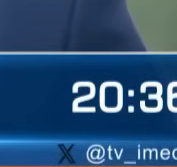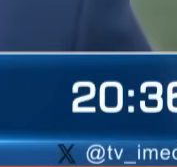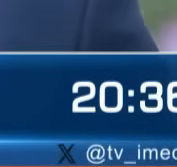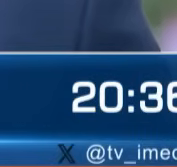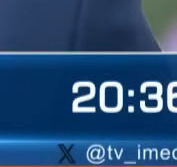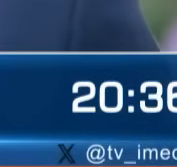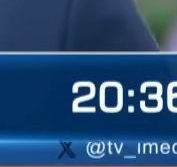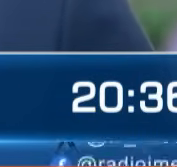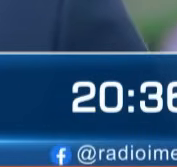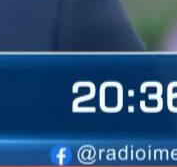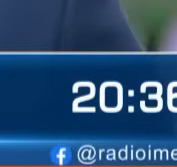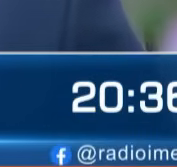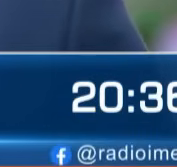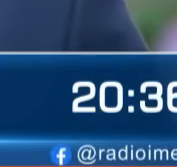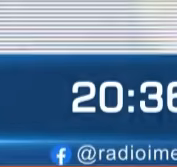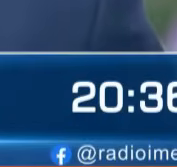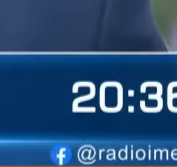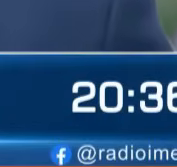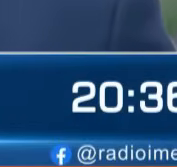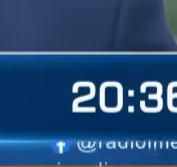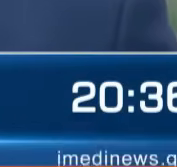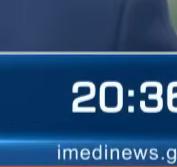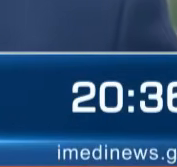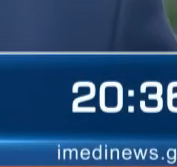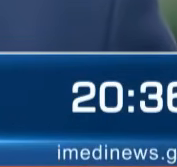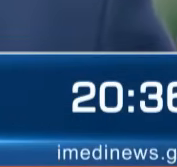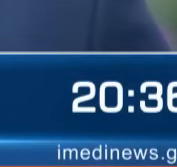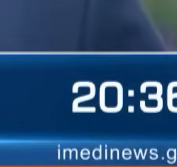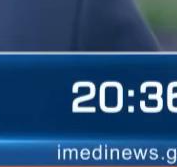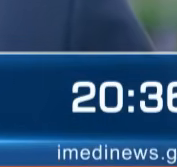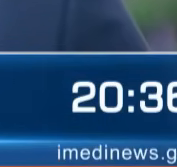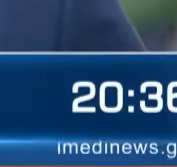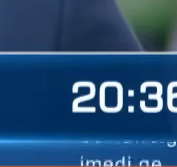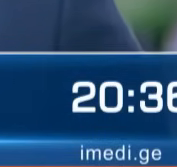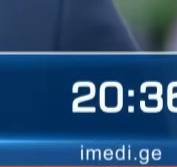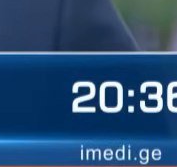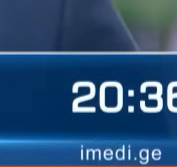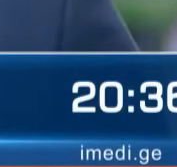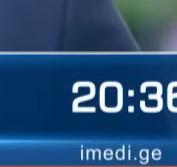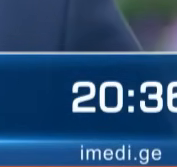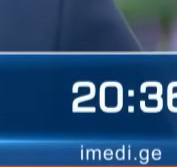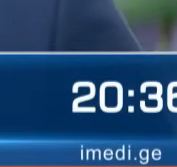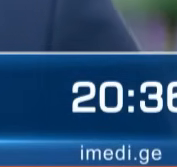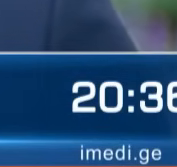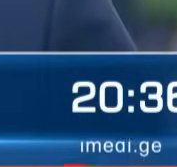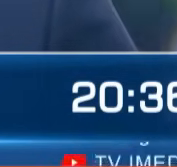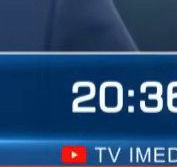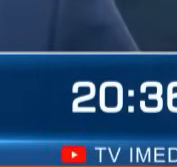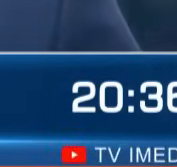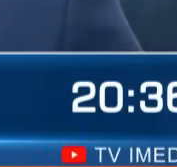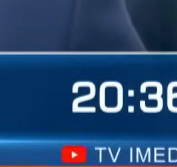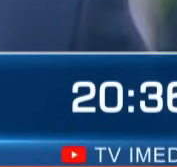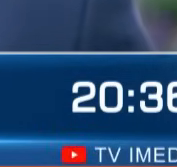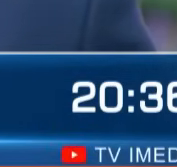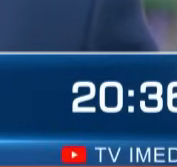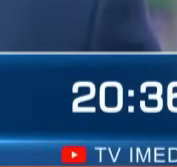როგორც ელექტროენერგიის, ასევე გაზის მიწოდება. Ის ადამიანები, რომლებიც ტერიტორიიდან გავიყვანეთ, ეს არის სულ 7 ოჯახი, რა